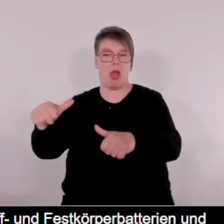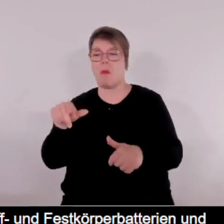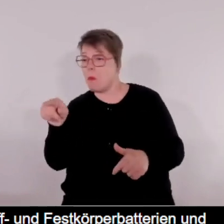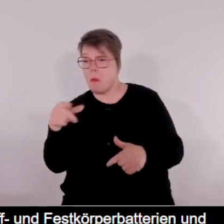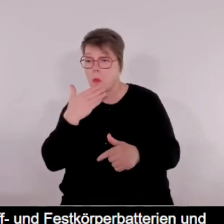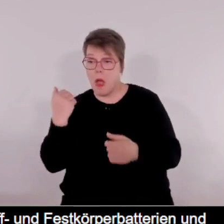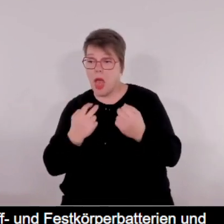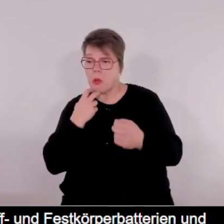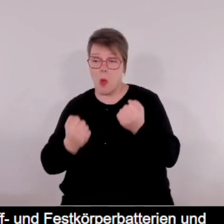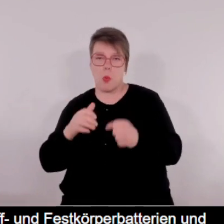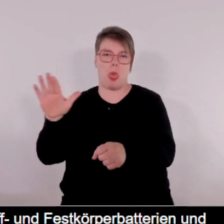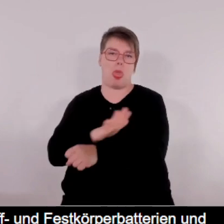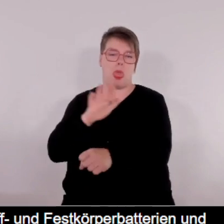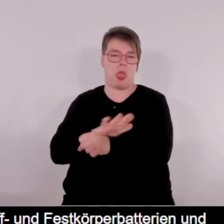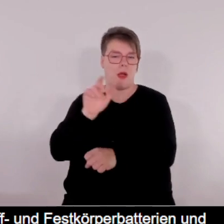dazu.